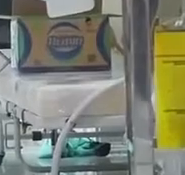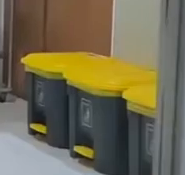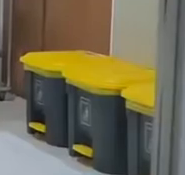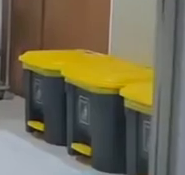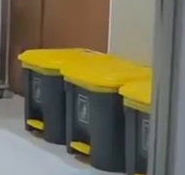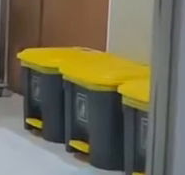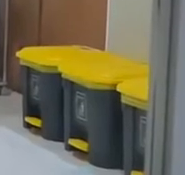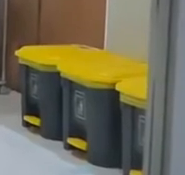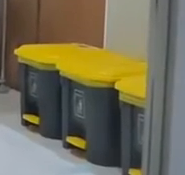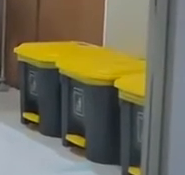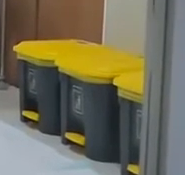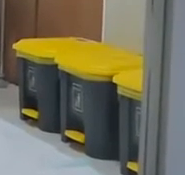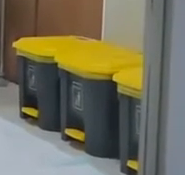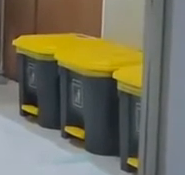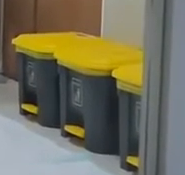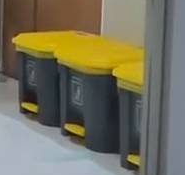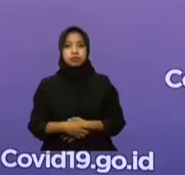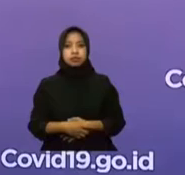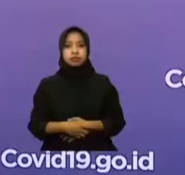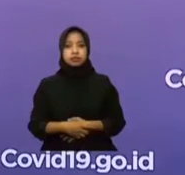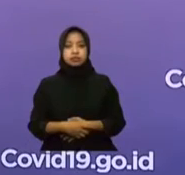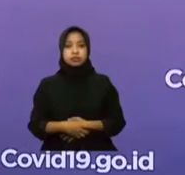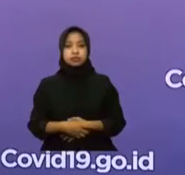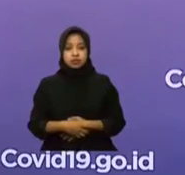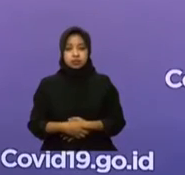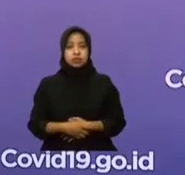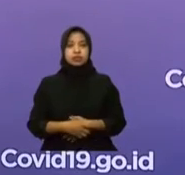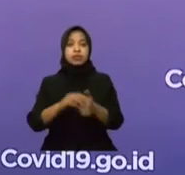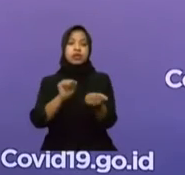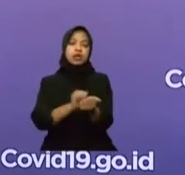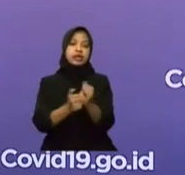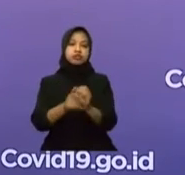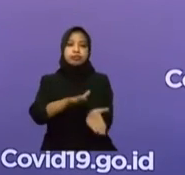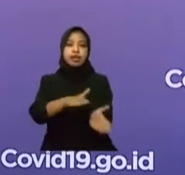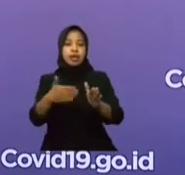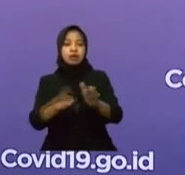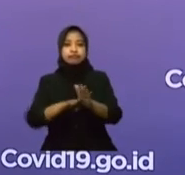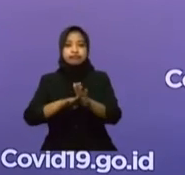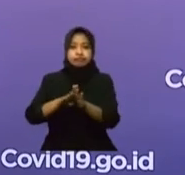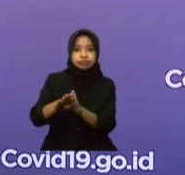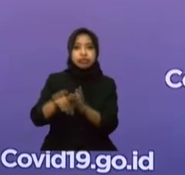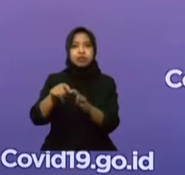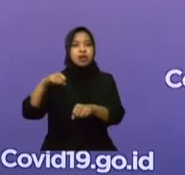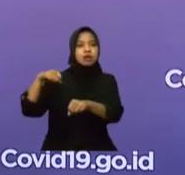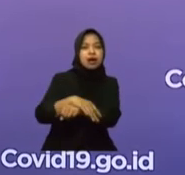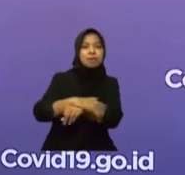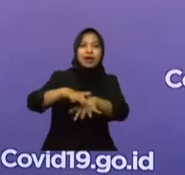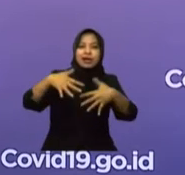yakni menambah fasilitas kesehatan. Angka kematian yang tinggi ini berimbas